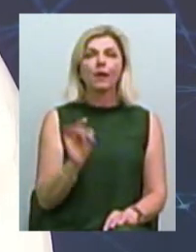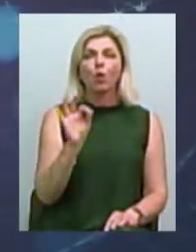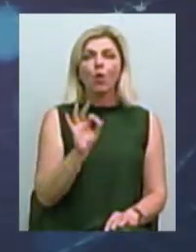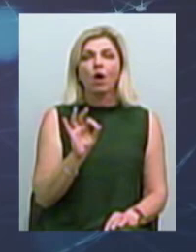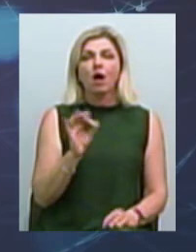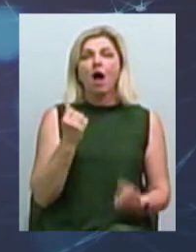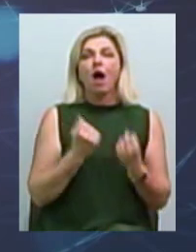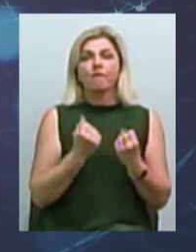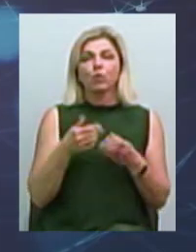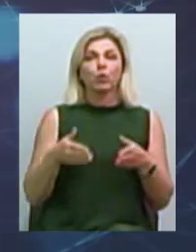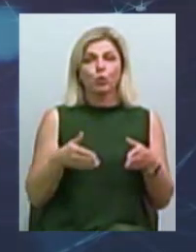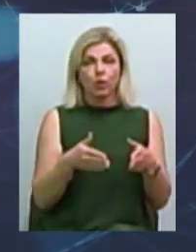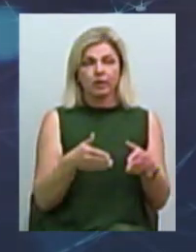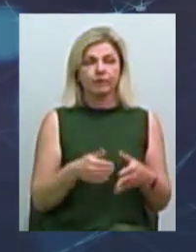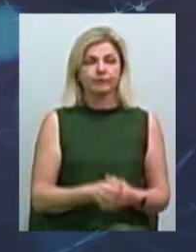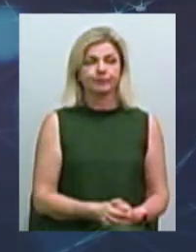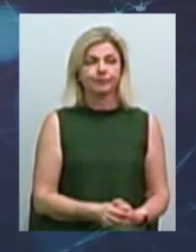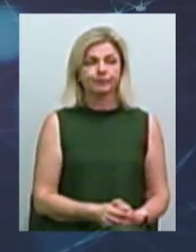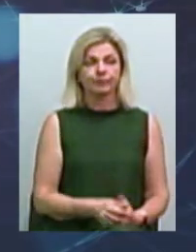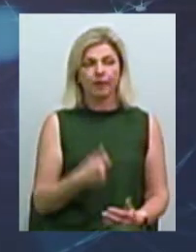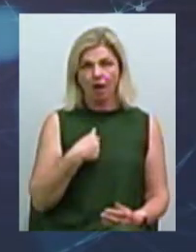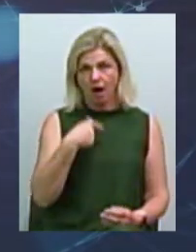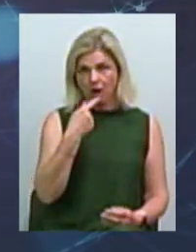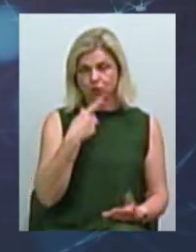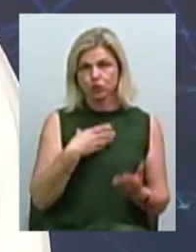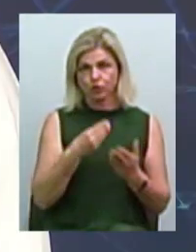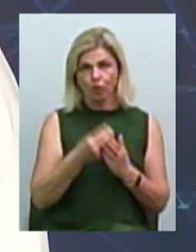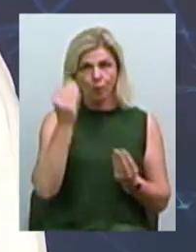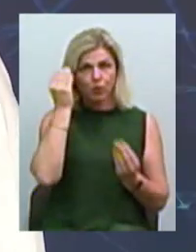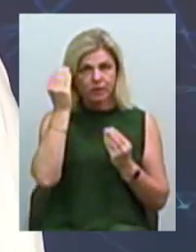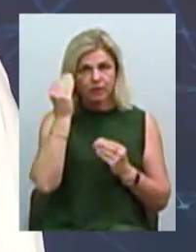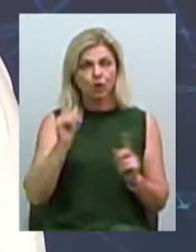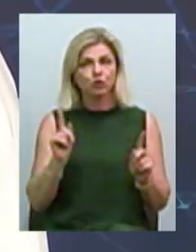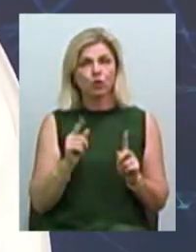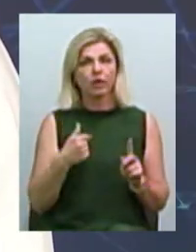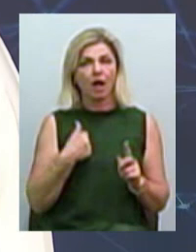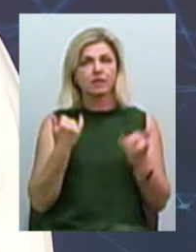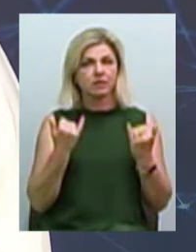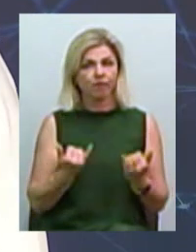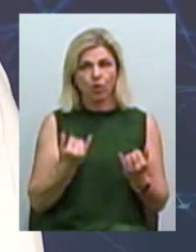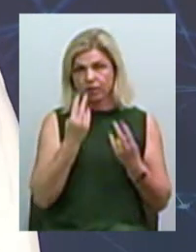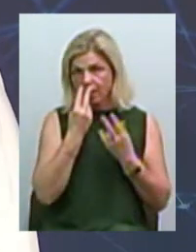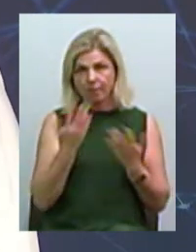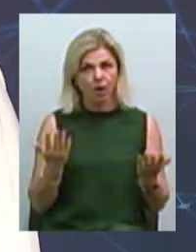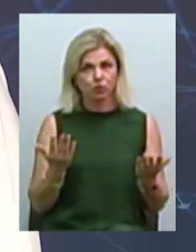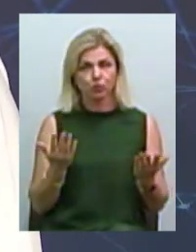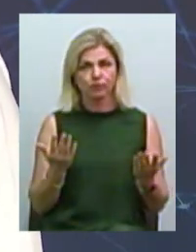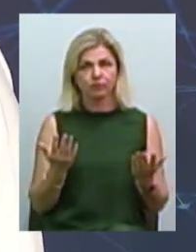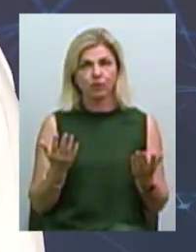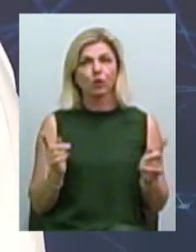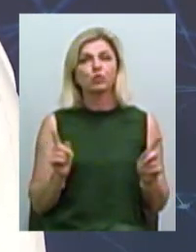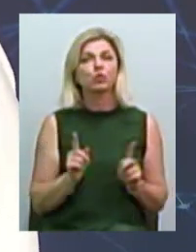будь ласка, продовжуйте. Якщо... Щодо райавтодорів, я кажу свою позицію, що я на сьогоднішній день не бачу,